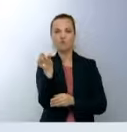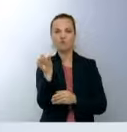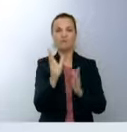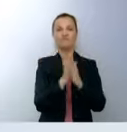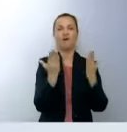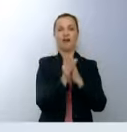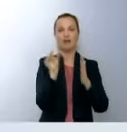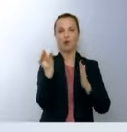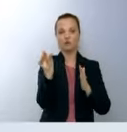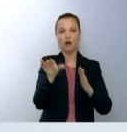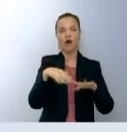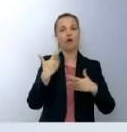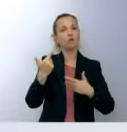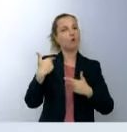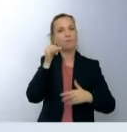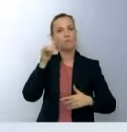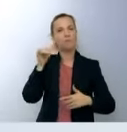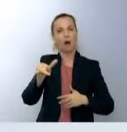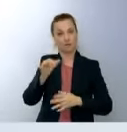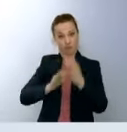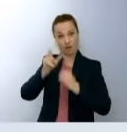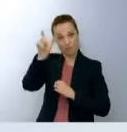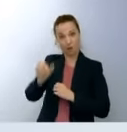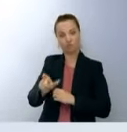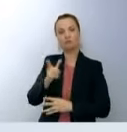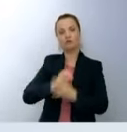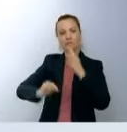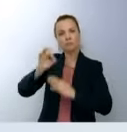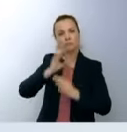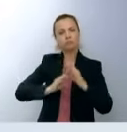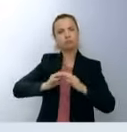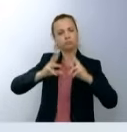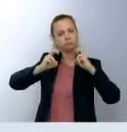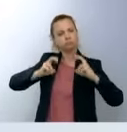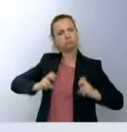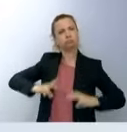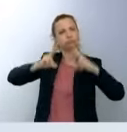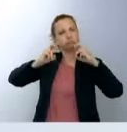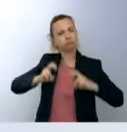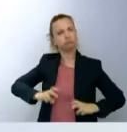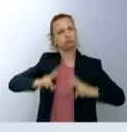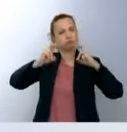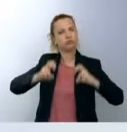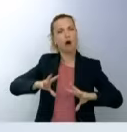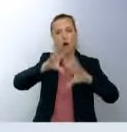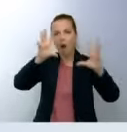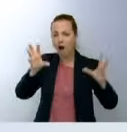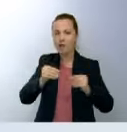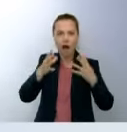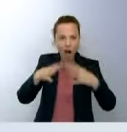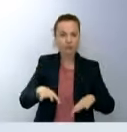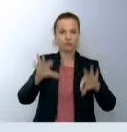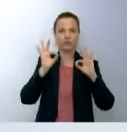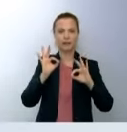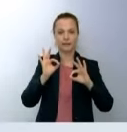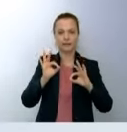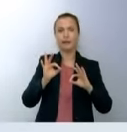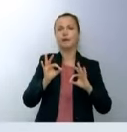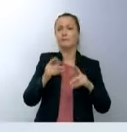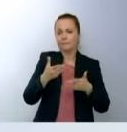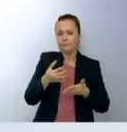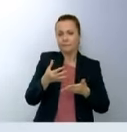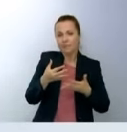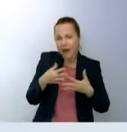ψαχνό ουνα μου λέει τόσο πολύ που τα έβρισκα όλα από την αρχή και ότι βρίσκεις στην αρχή σε